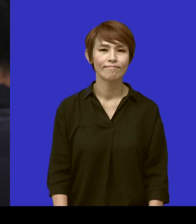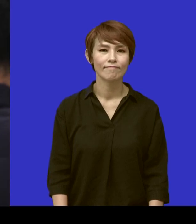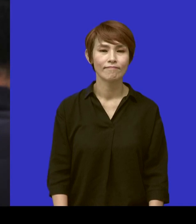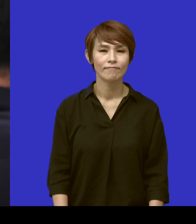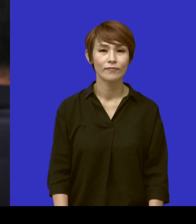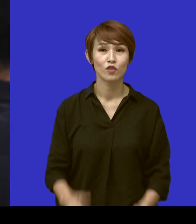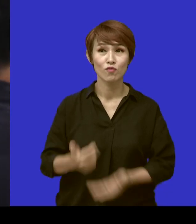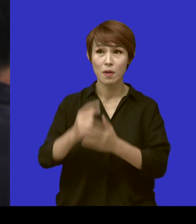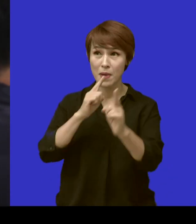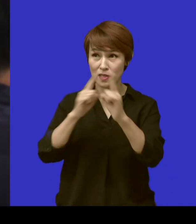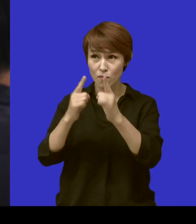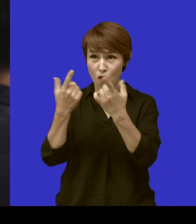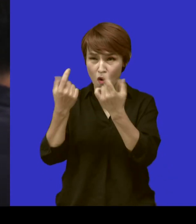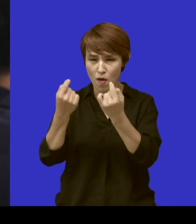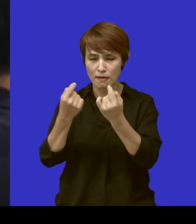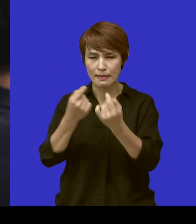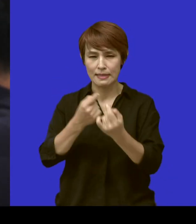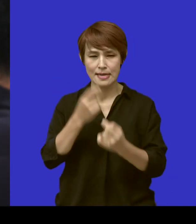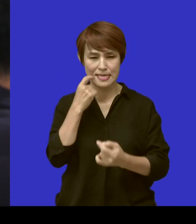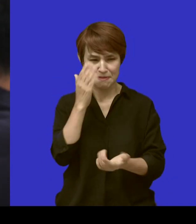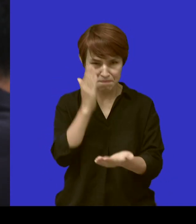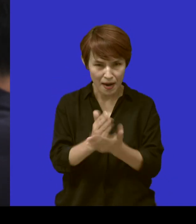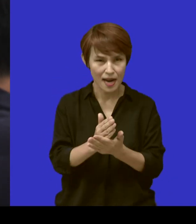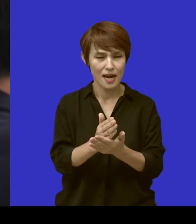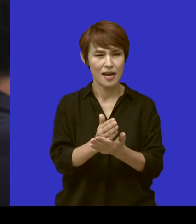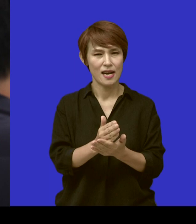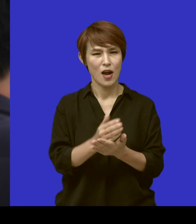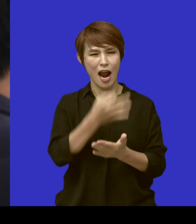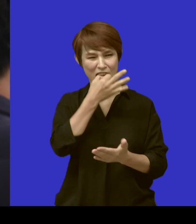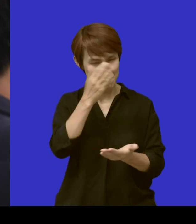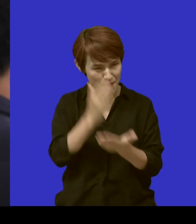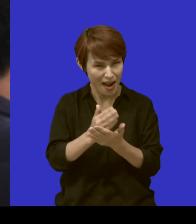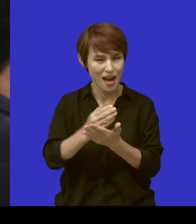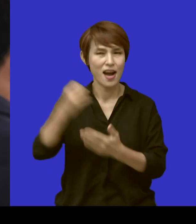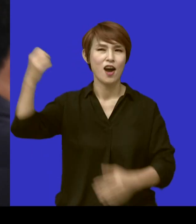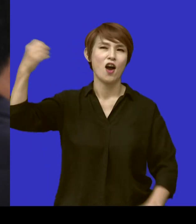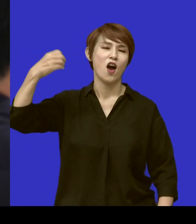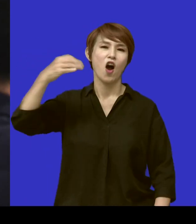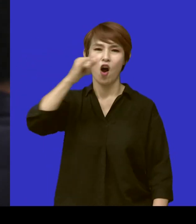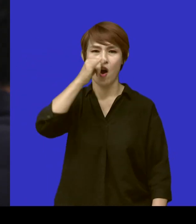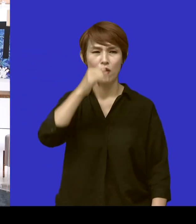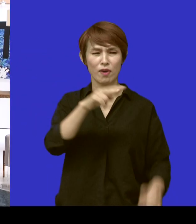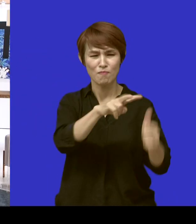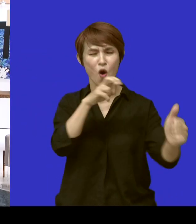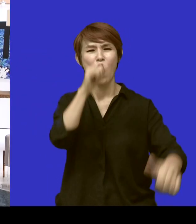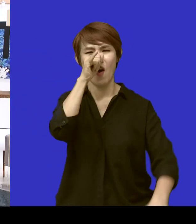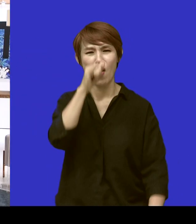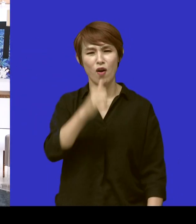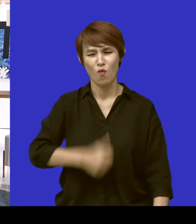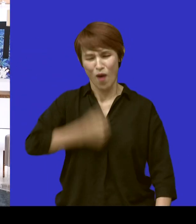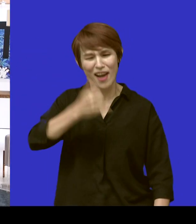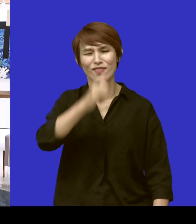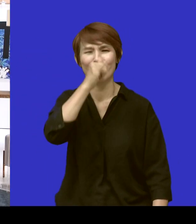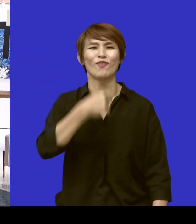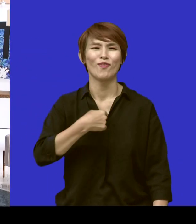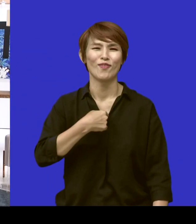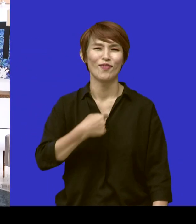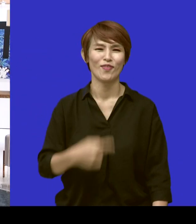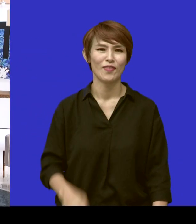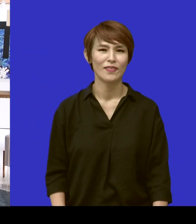주님의 말씀처럼 저 안에 들려요. 아 그래. 그리고 미운 사람도 있어요. 화날 때도 있지만